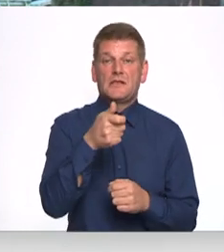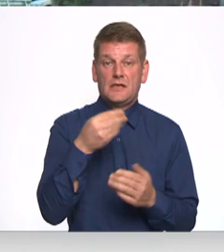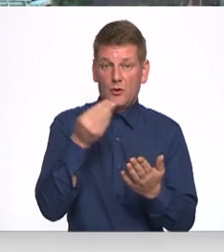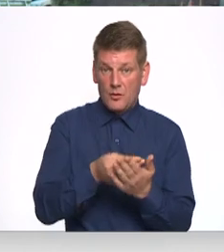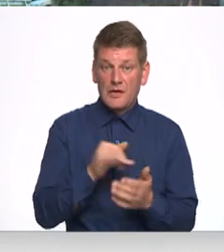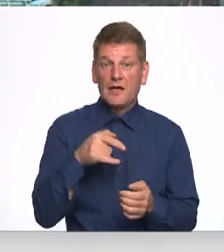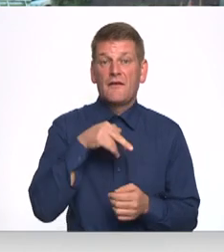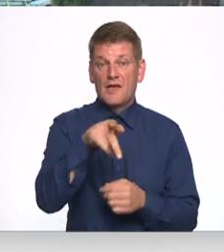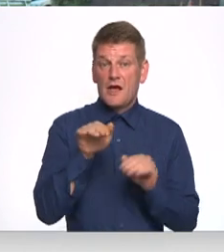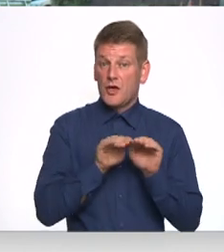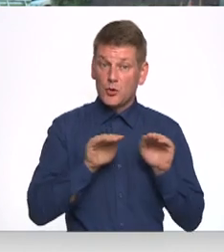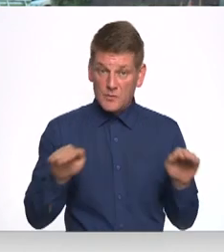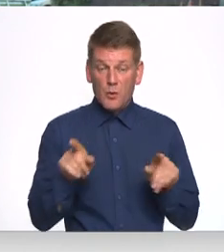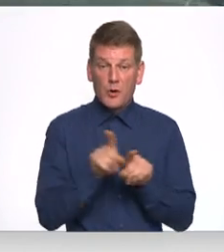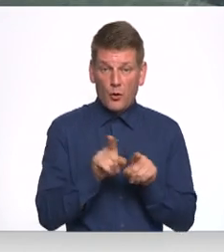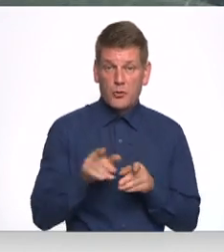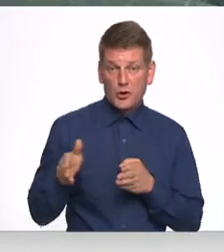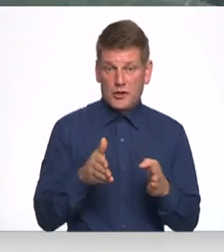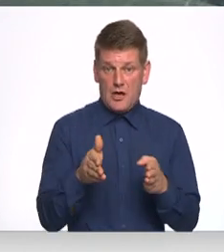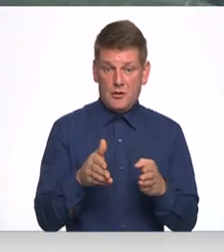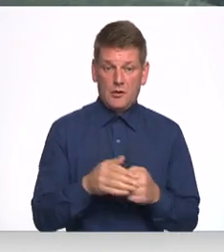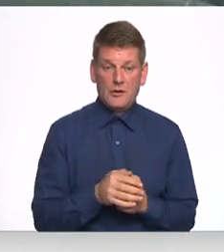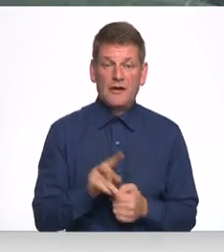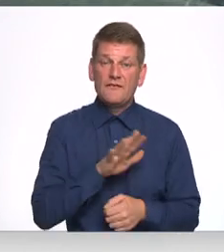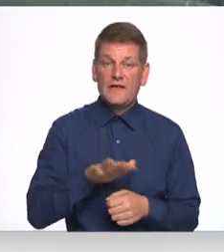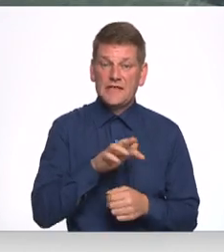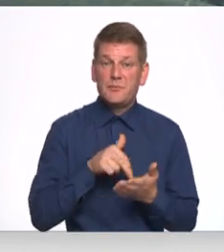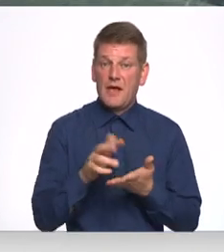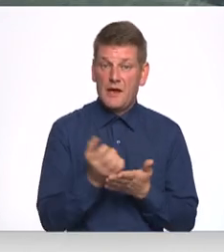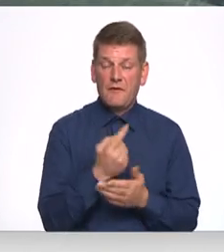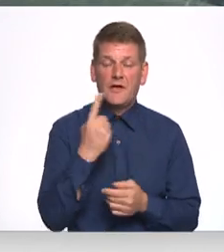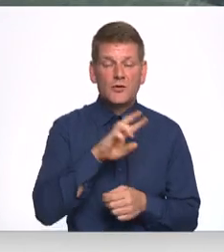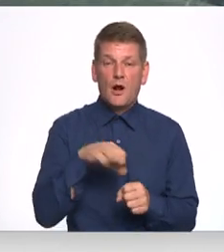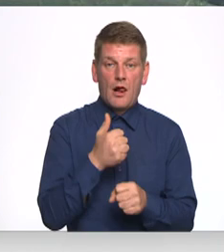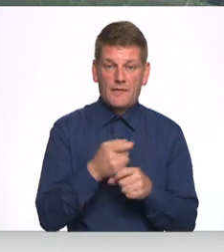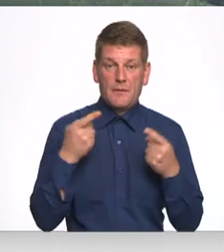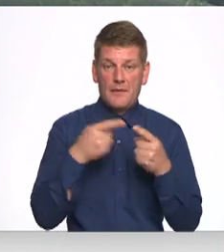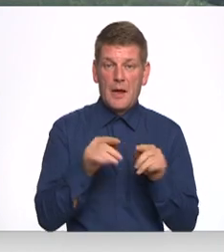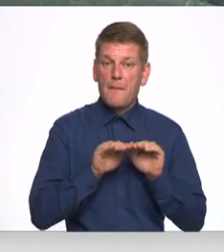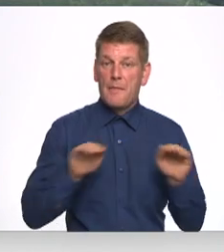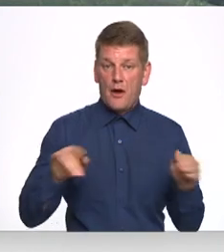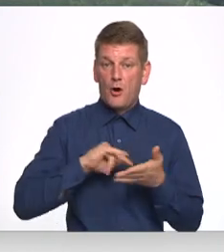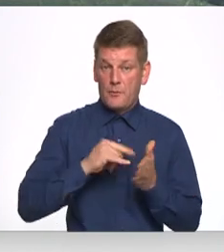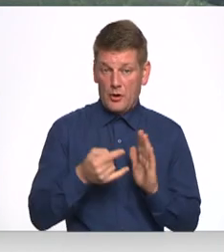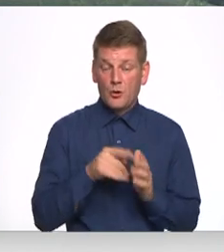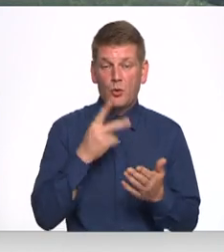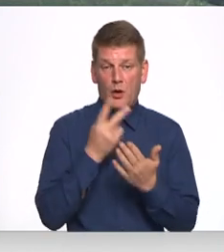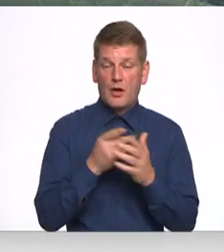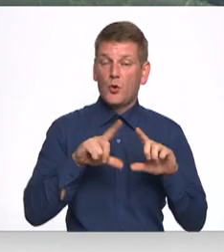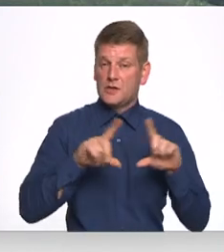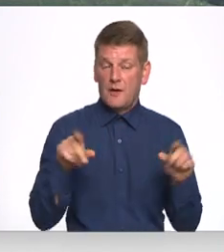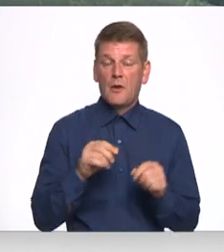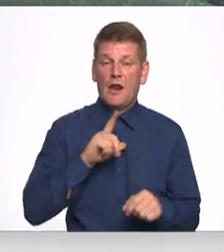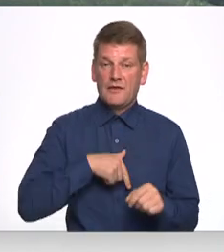ir jāiet uz peronu, tad par to pašu ceļu kā tādu. Vides pieejamība bijis viens no galvenajiem mērķiem perona projektēšanā, norāda uzņēmumā